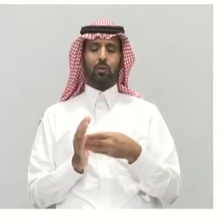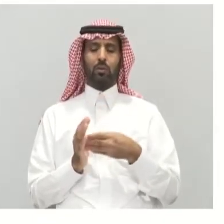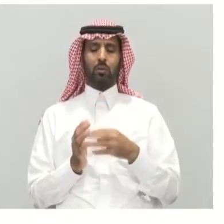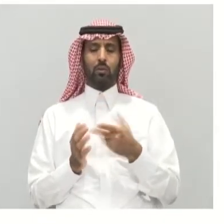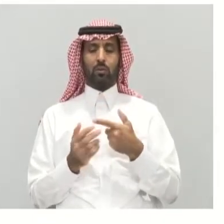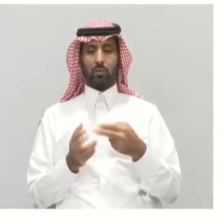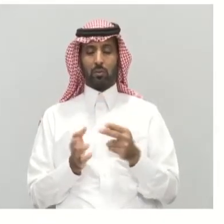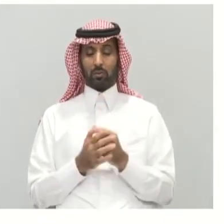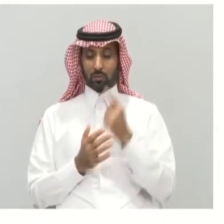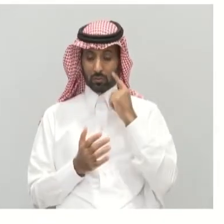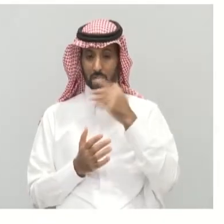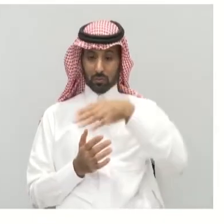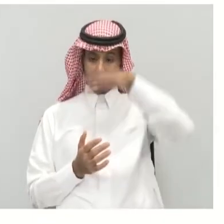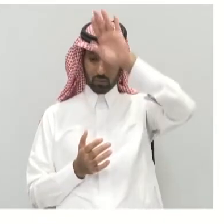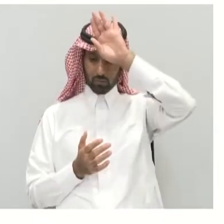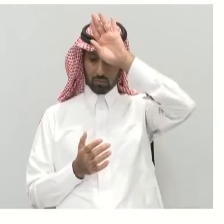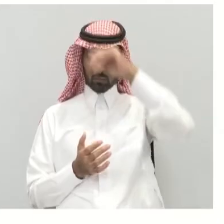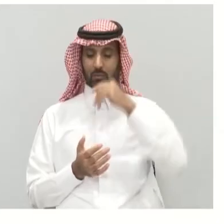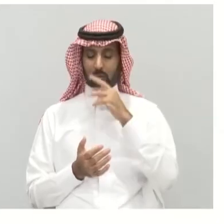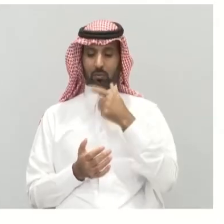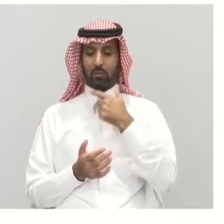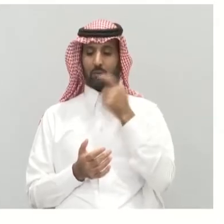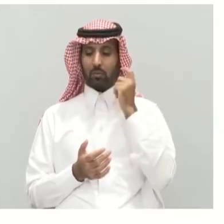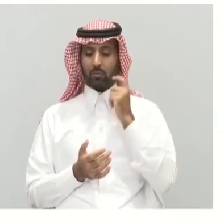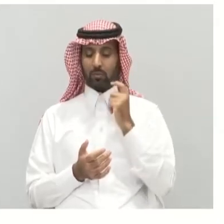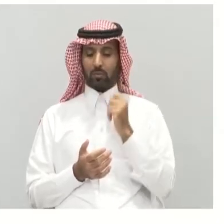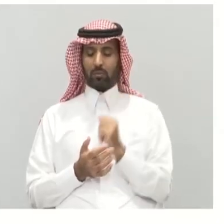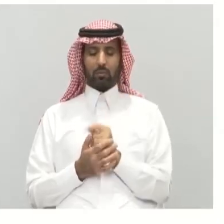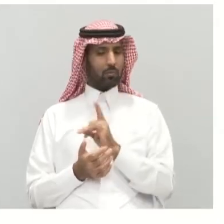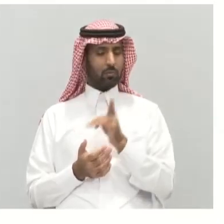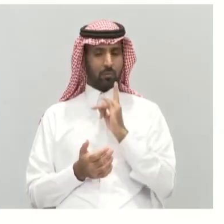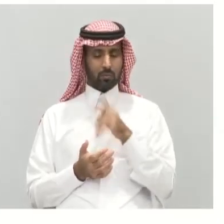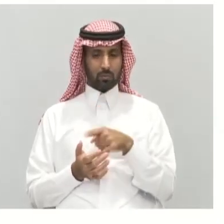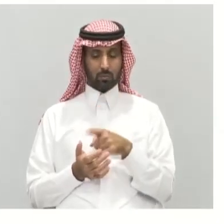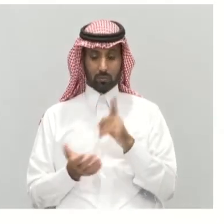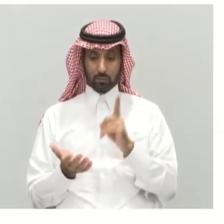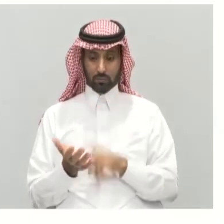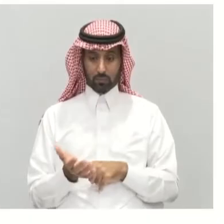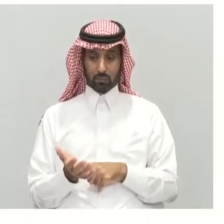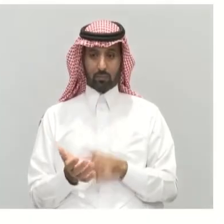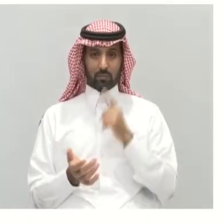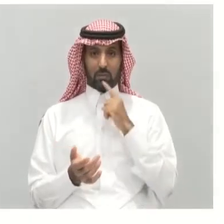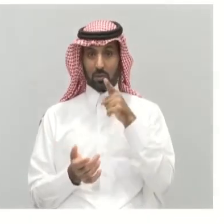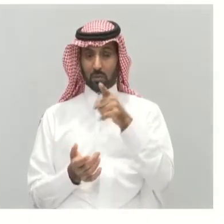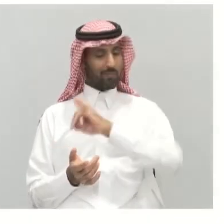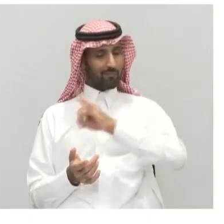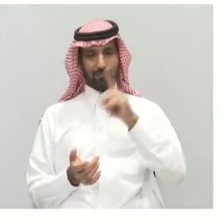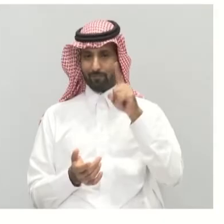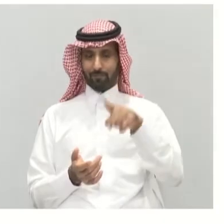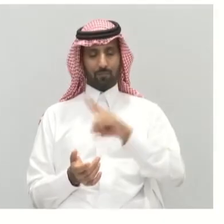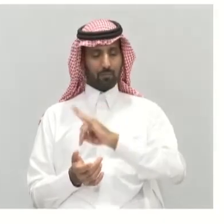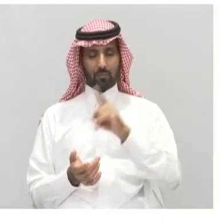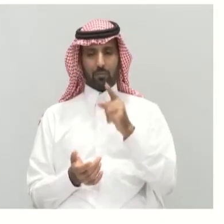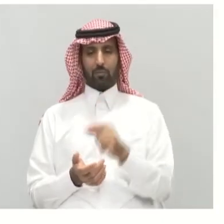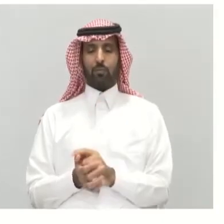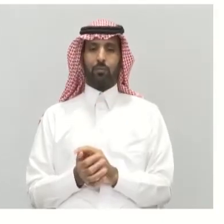Saud founded the kingdom of Saudi Arabia. Is this about you? لا, this is a fact. This is a factual information. This is